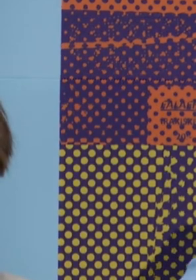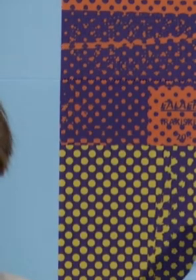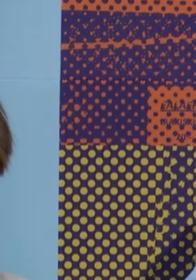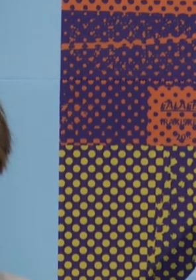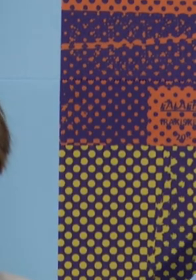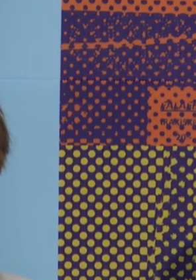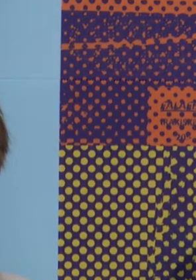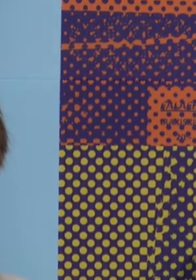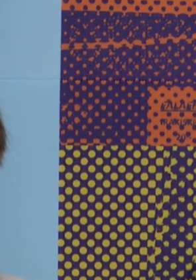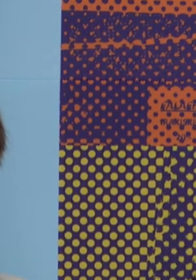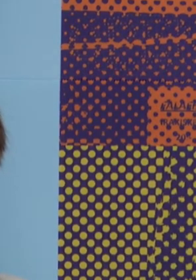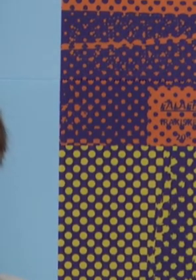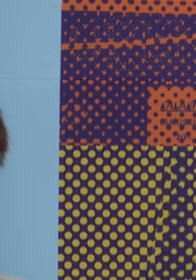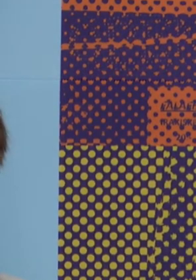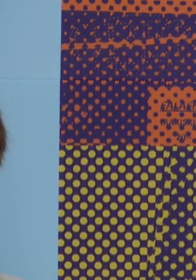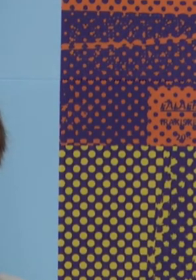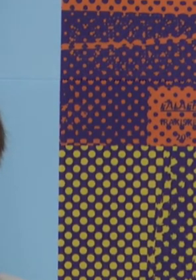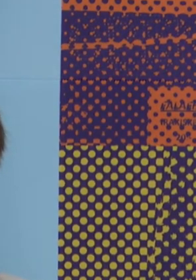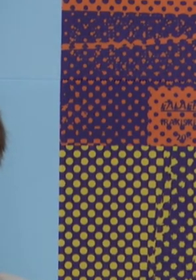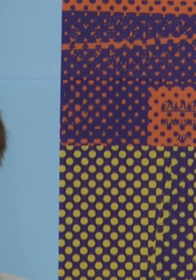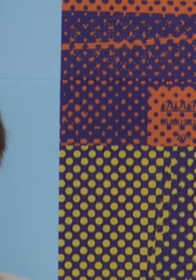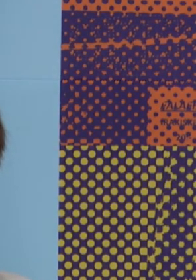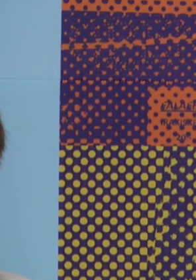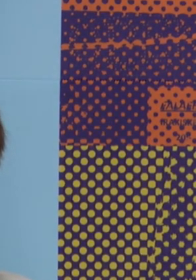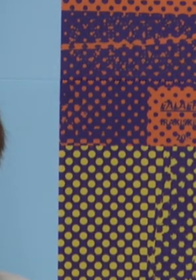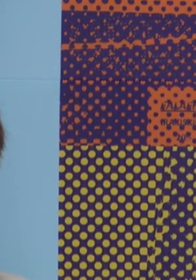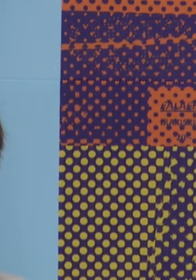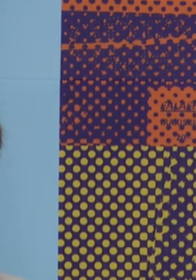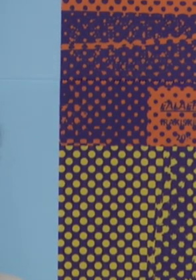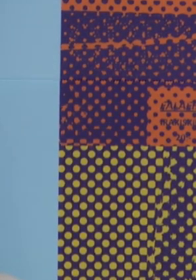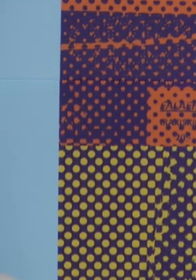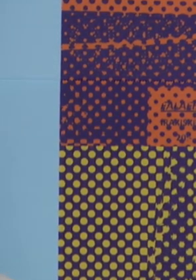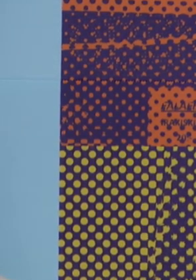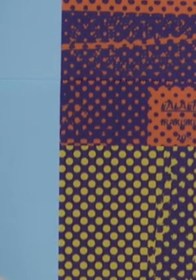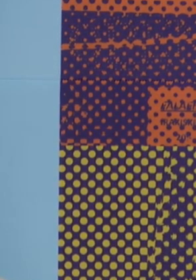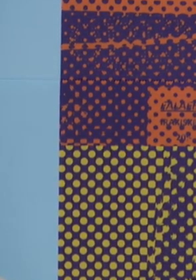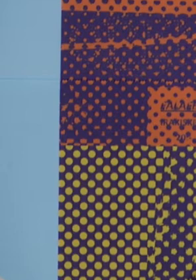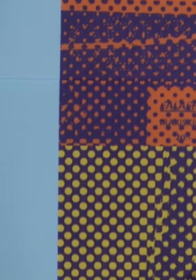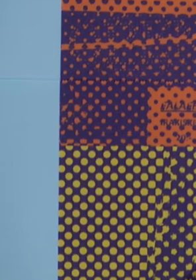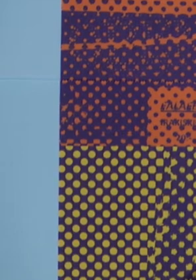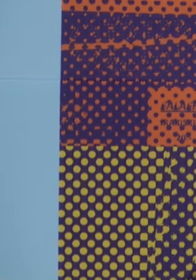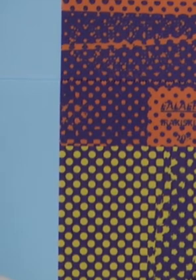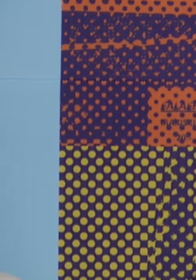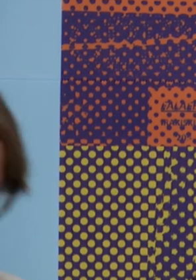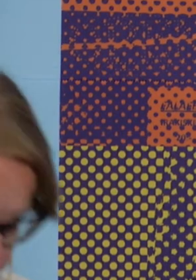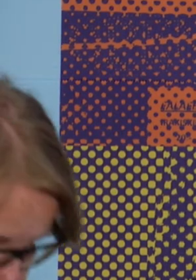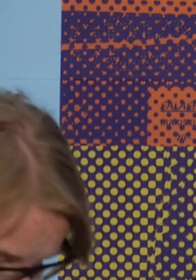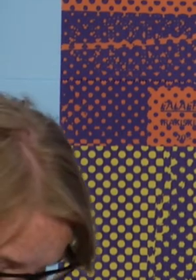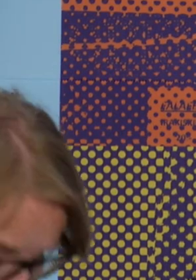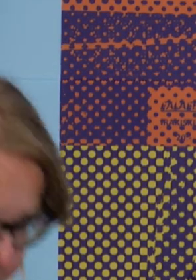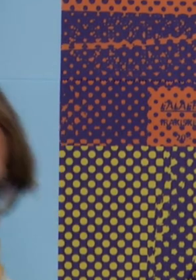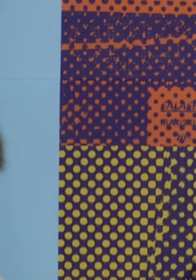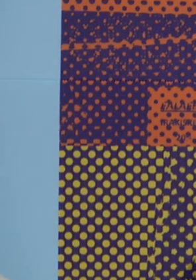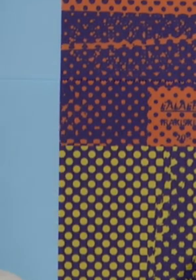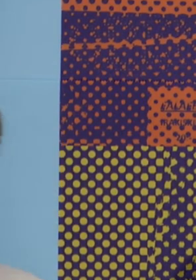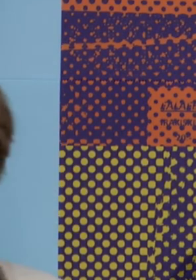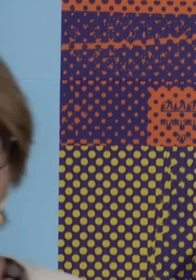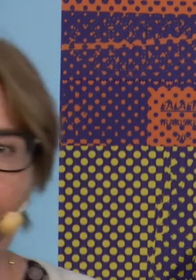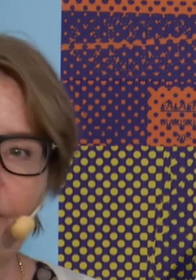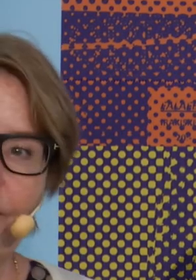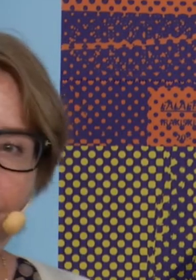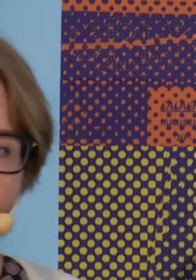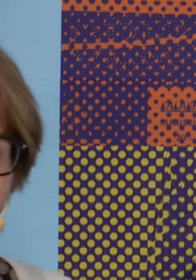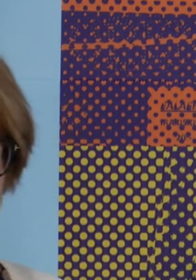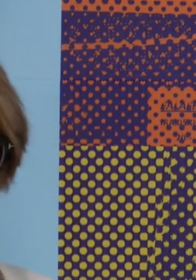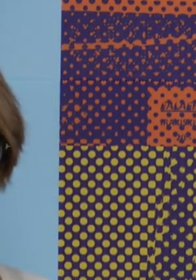Det är väl jättebra, men vi har ju haft ett antal år där vi inte har haft prestationsbaserat innan, och då såg vi också att den psykiska ohälsan, det är inte